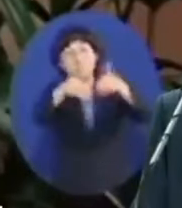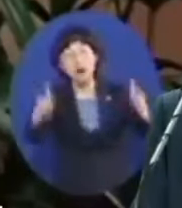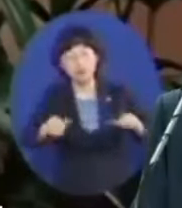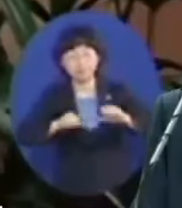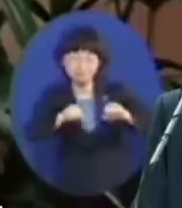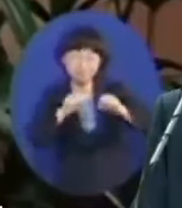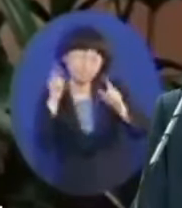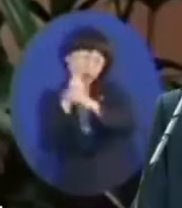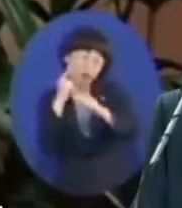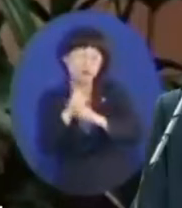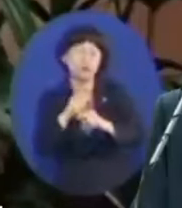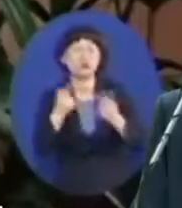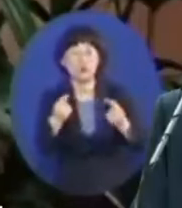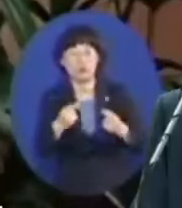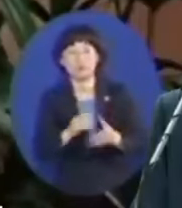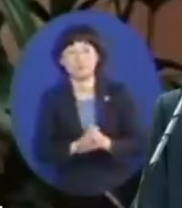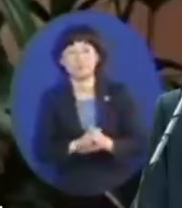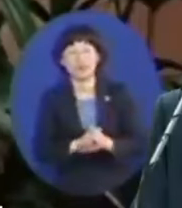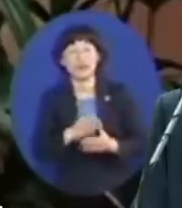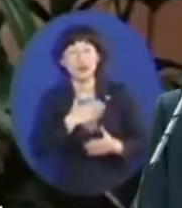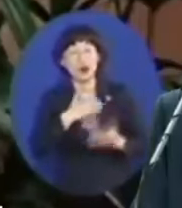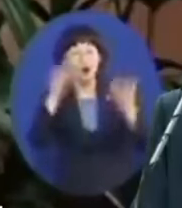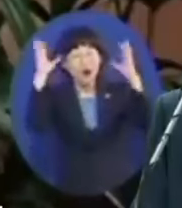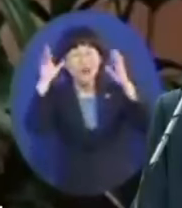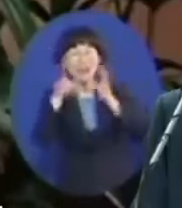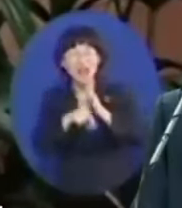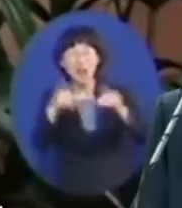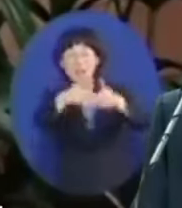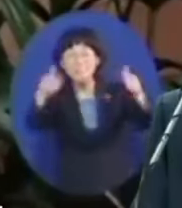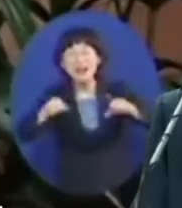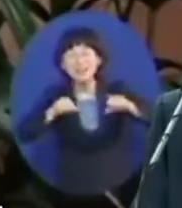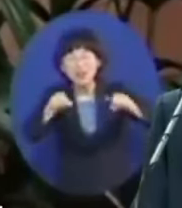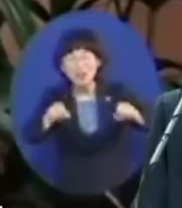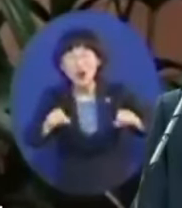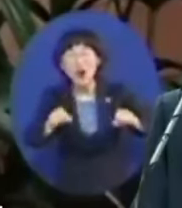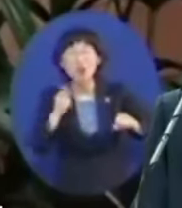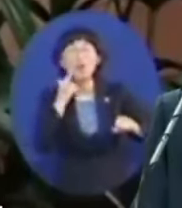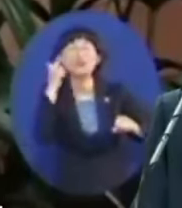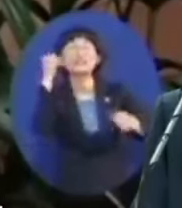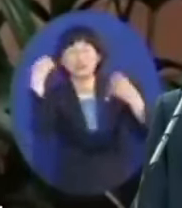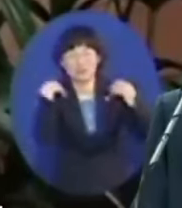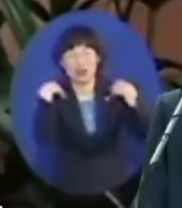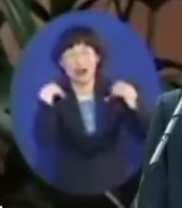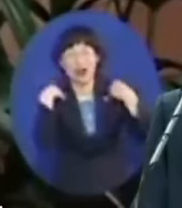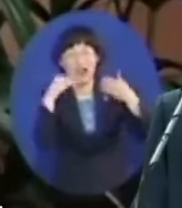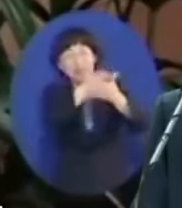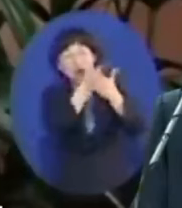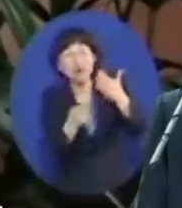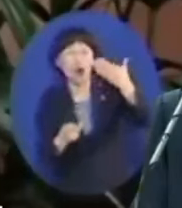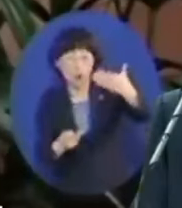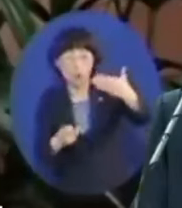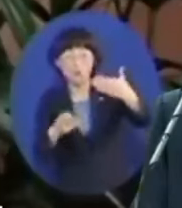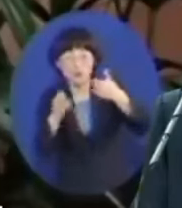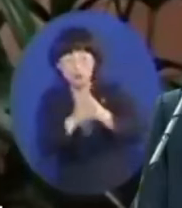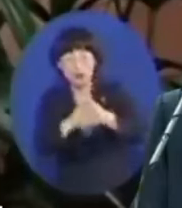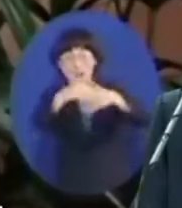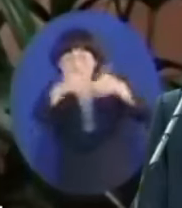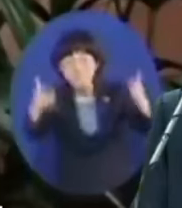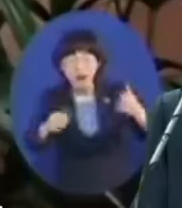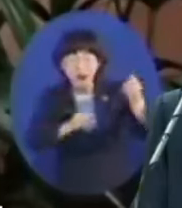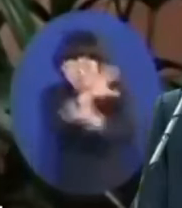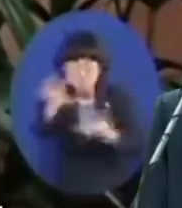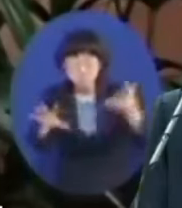저는 어릴 때 방 청소는 내 담당인데 우리 형제간이 아홉이기 때문에 한방의 삶으로 방에 어지럽게 짝이